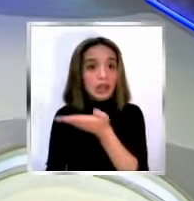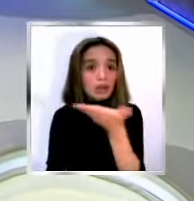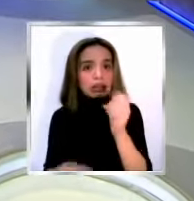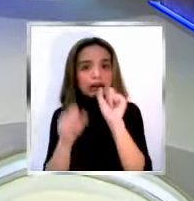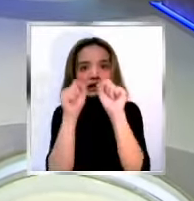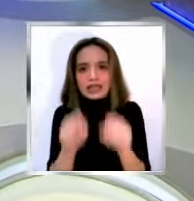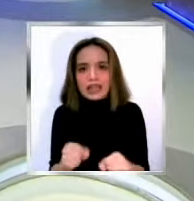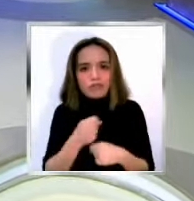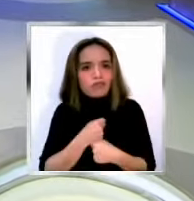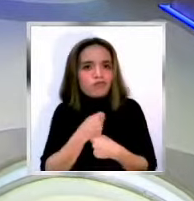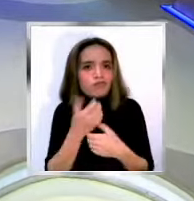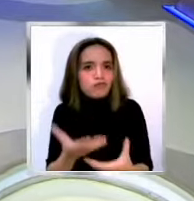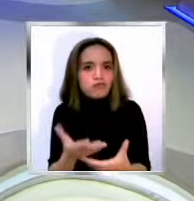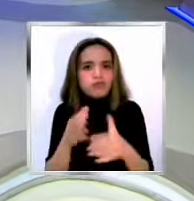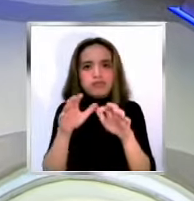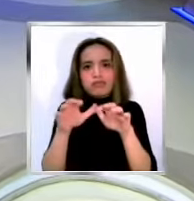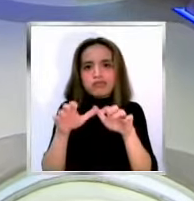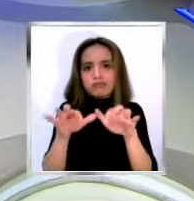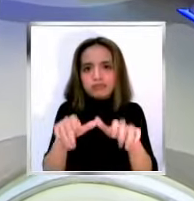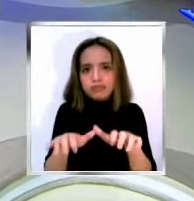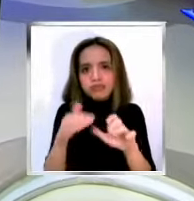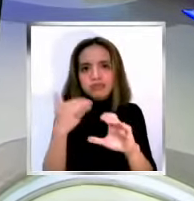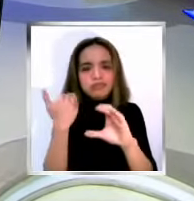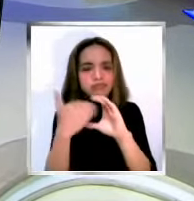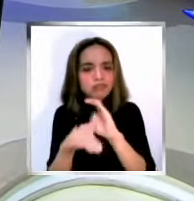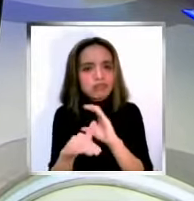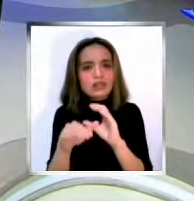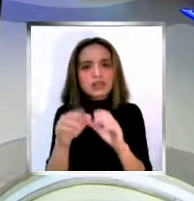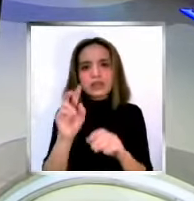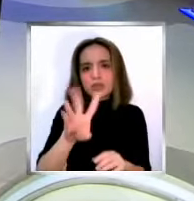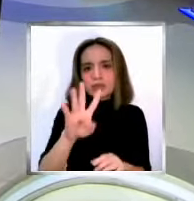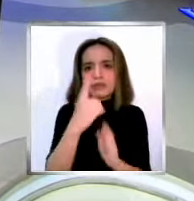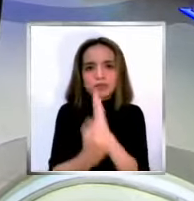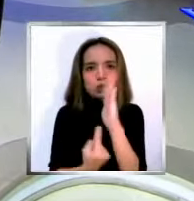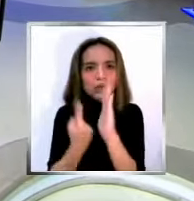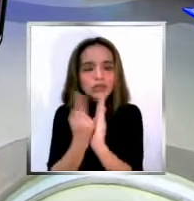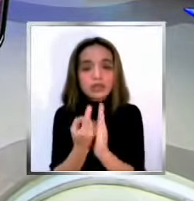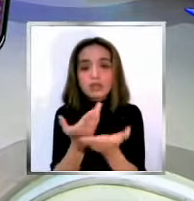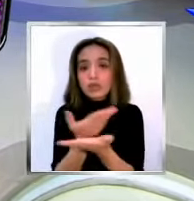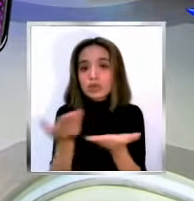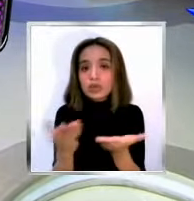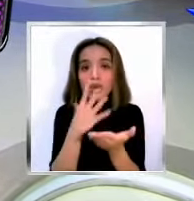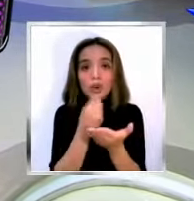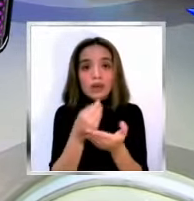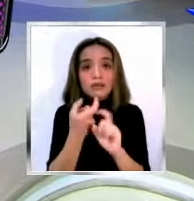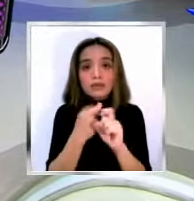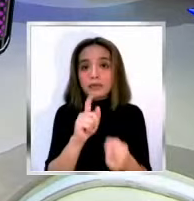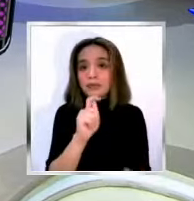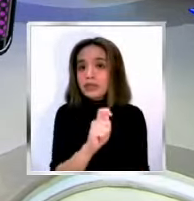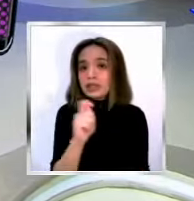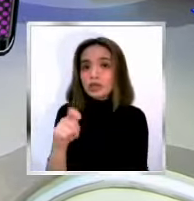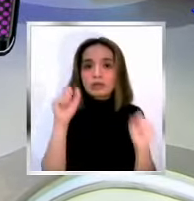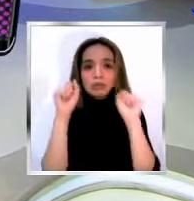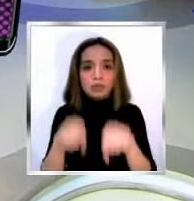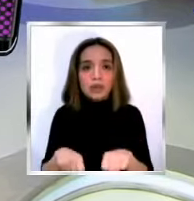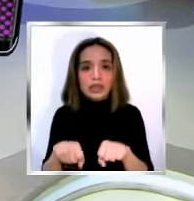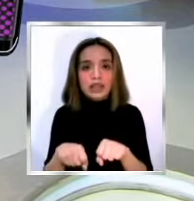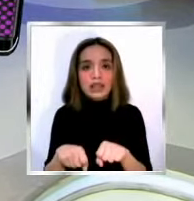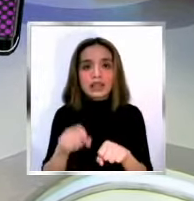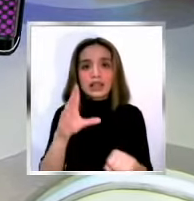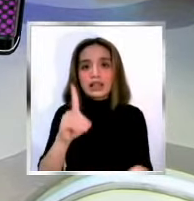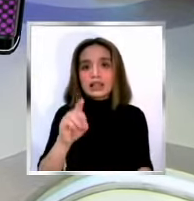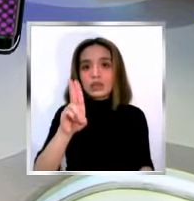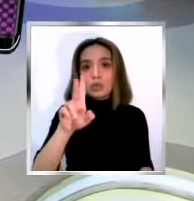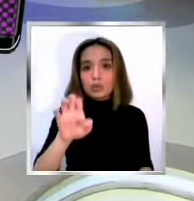boses mo sa mga social media account ng 24 Oras. At sa mga Kapuso natin sa TikTok, pwede niyong i-stitch o i-duet ang boses mo sa